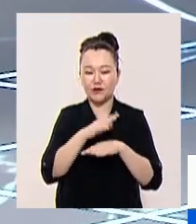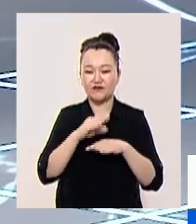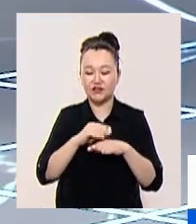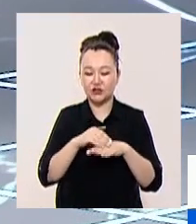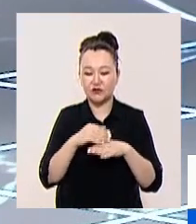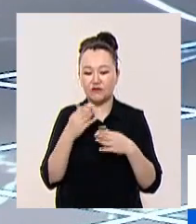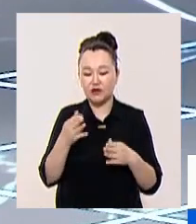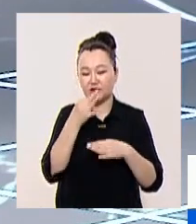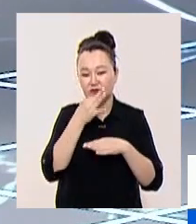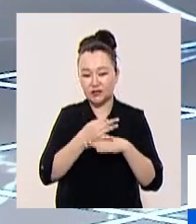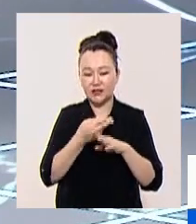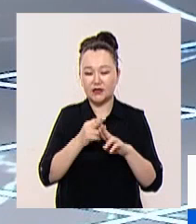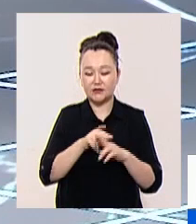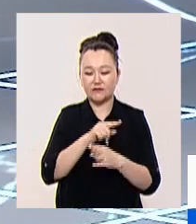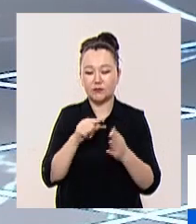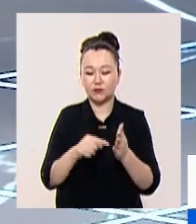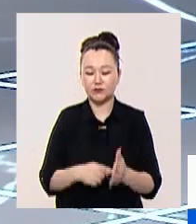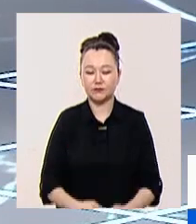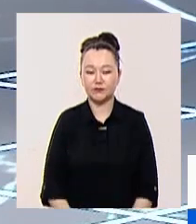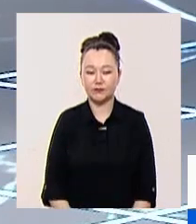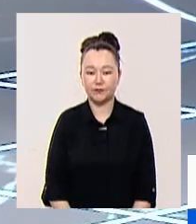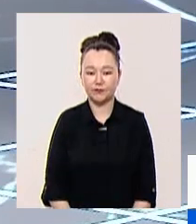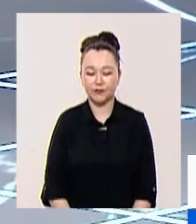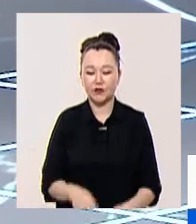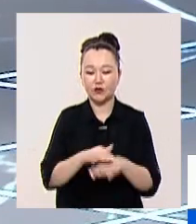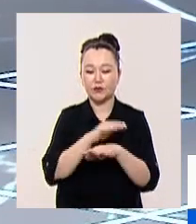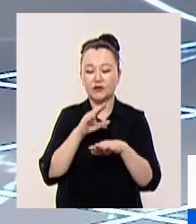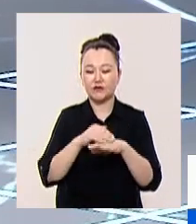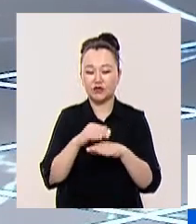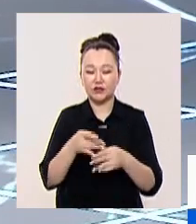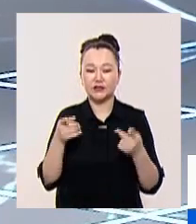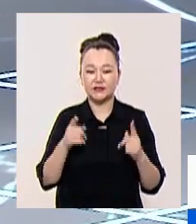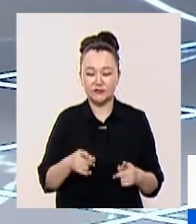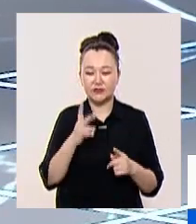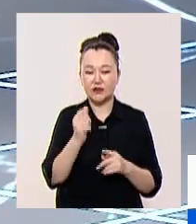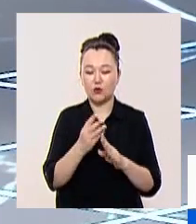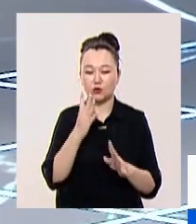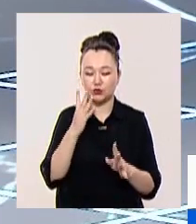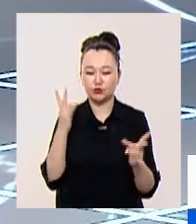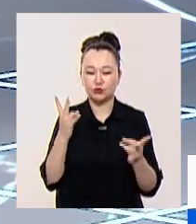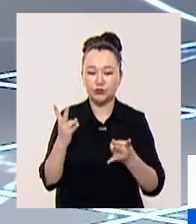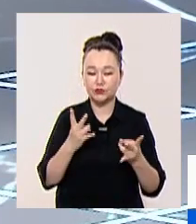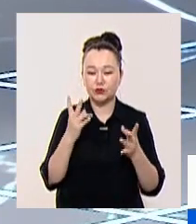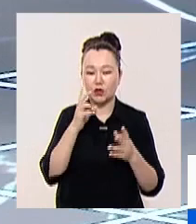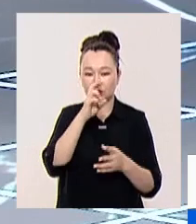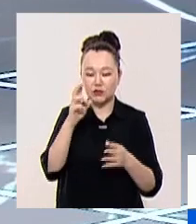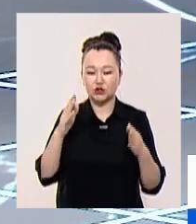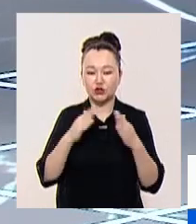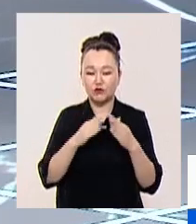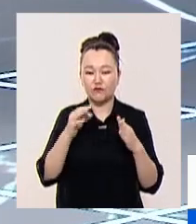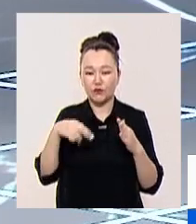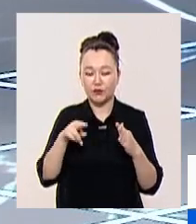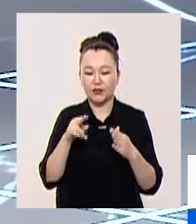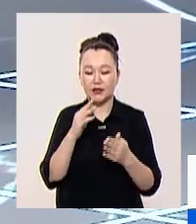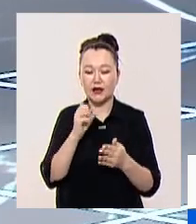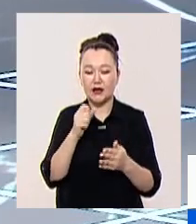Вот ответьте, пожалуйста, на вопрос заданный. Добрый вечер. Действительно, на очередности нуждаясь жилье из государственного жилищного фонда